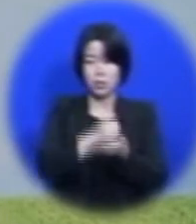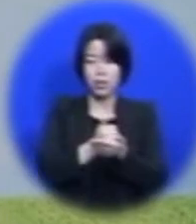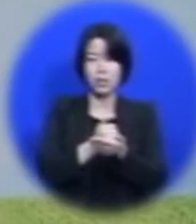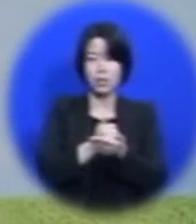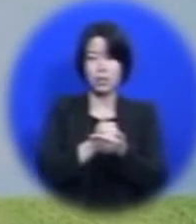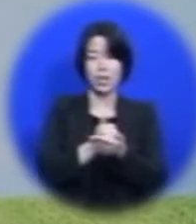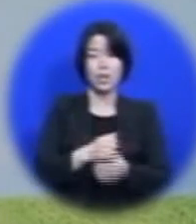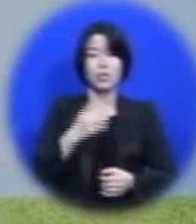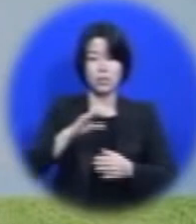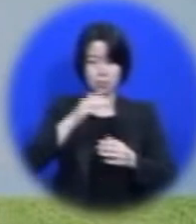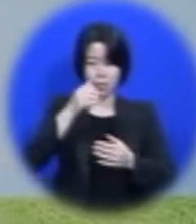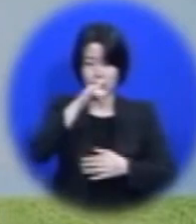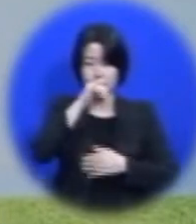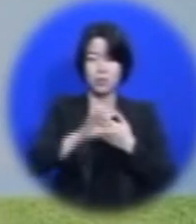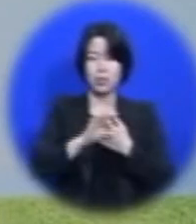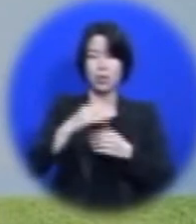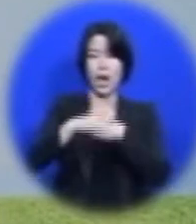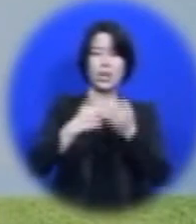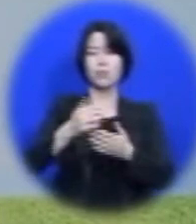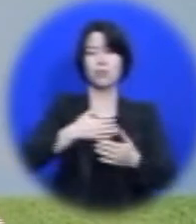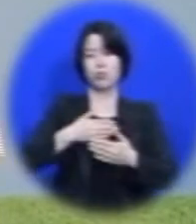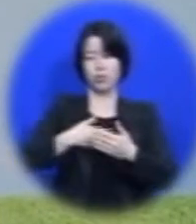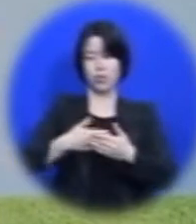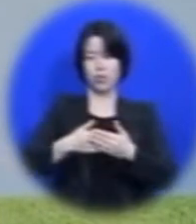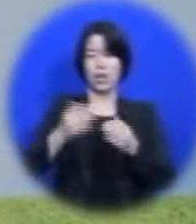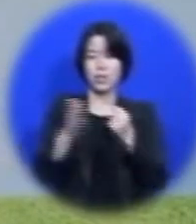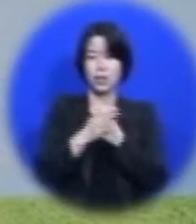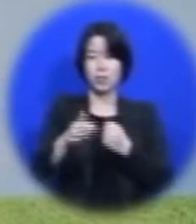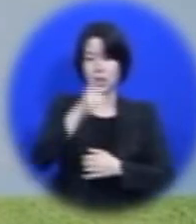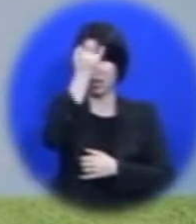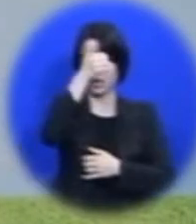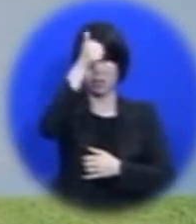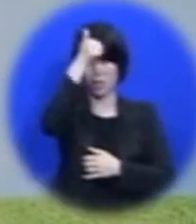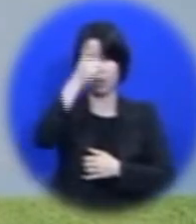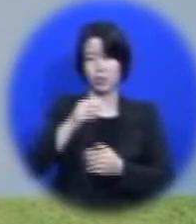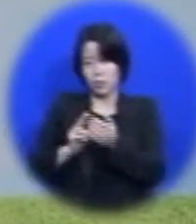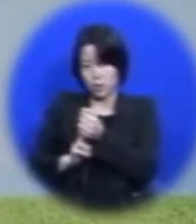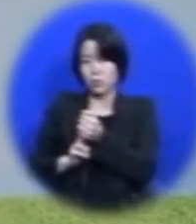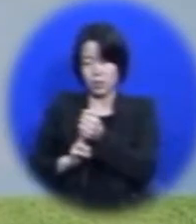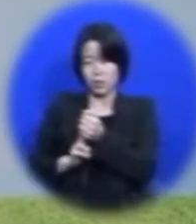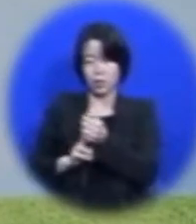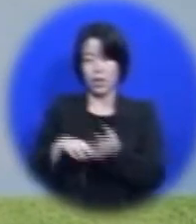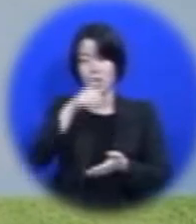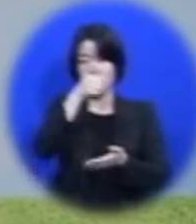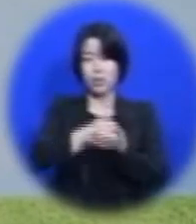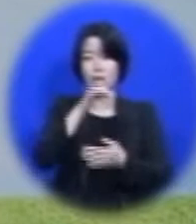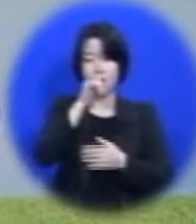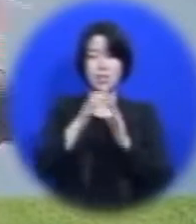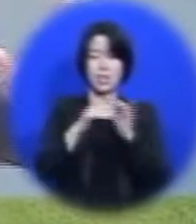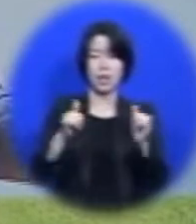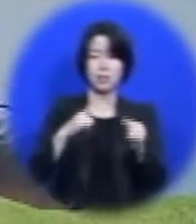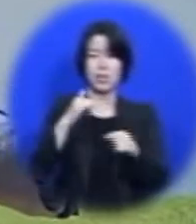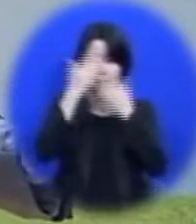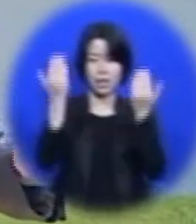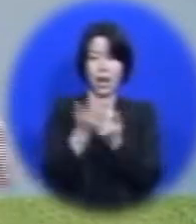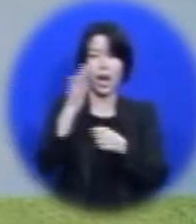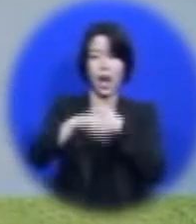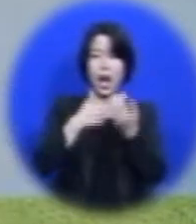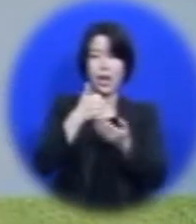하나님은 두려운 하나님이 됩니다. 그래서 아담과 하와가 숨었잖아요. 죄를 지은 사람들은 다 하나님을 피해서